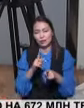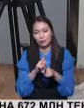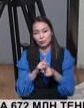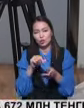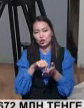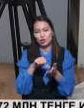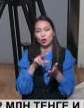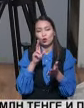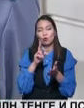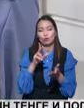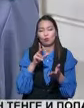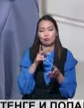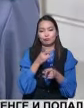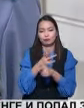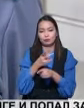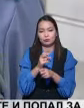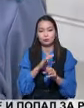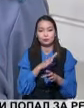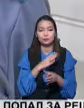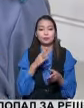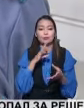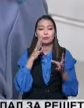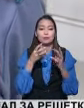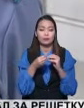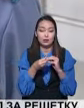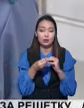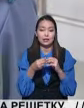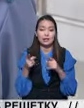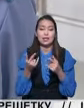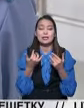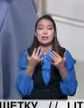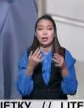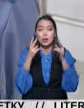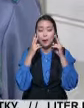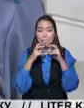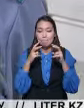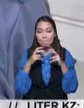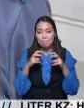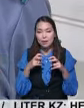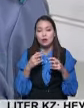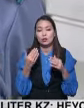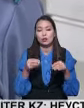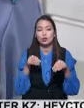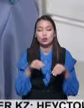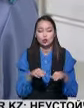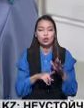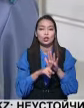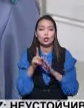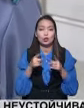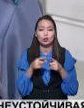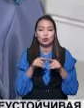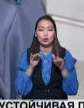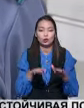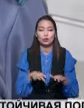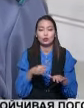причастности гибели коллеги. По поводу заключения судебно-медицинского эксперта, также зарегистрировано уголовное дело по статье